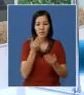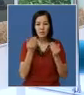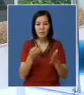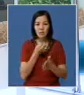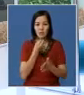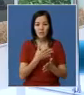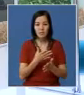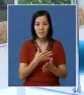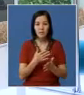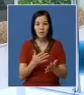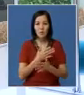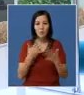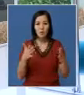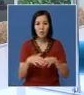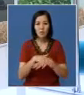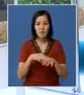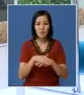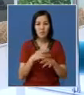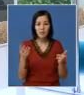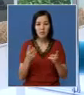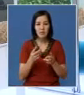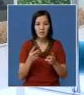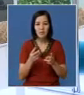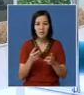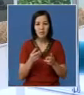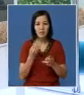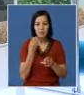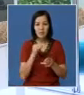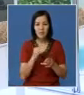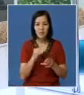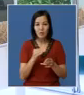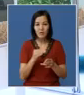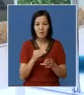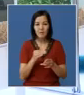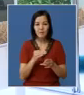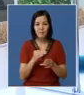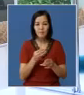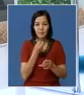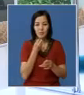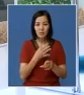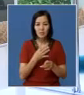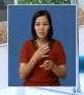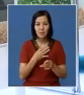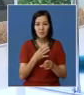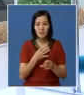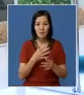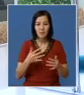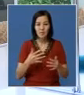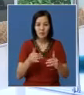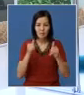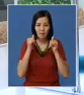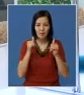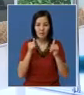үлкен рыноктар керекті. Осы сапалы, жақсы өсірген малдың етін өткізу